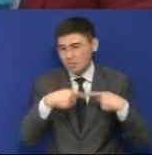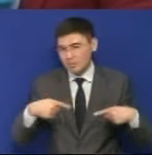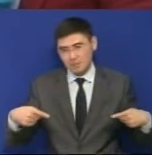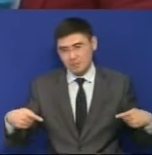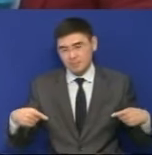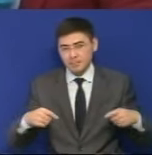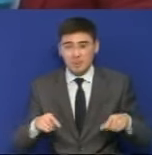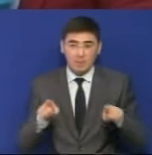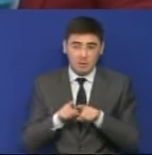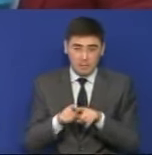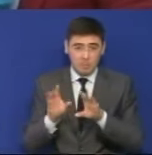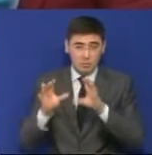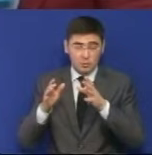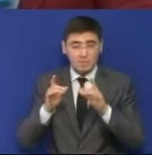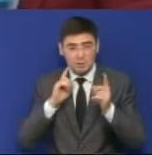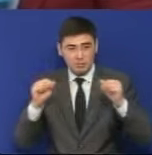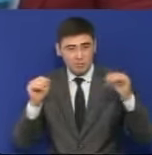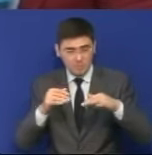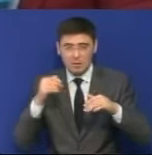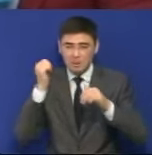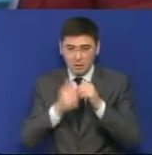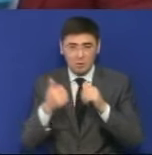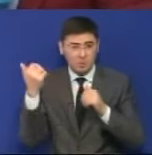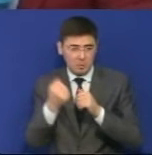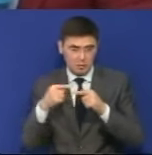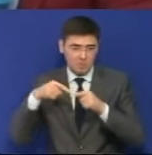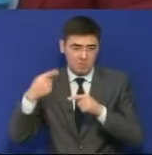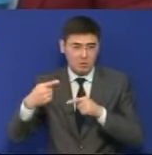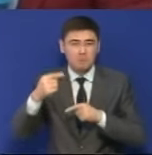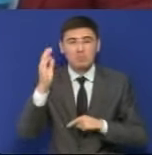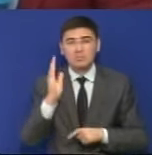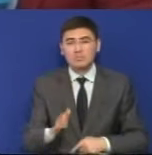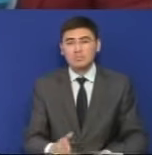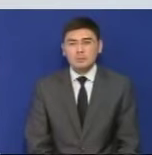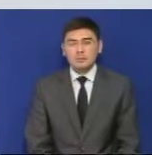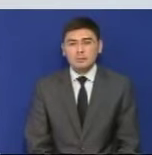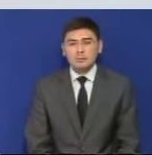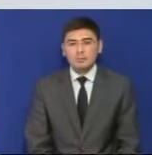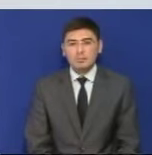встречи будут проводиться еженедельно. Бахытгуль Казевская, Айрат Кожахметов, телеканал «Семей».